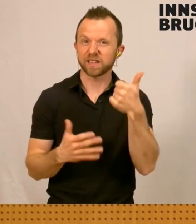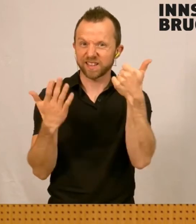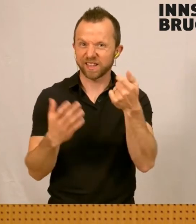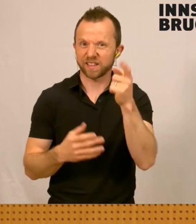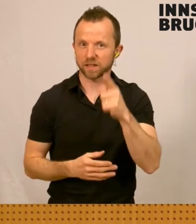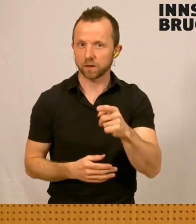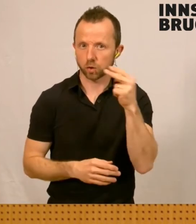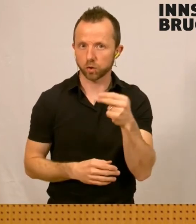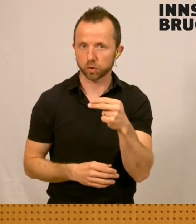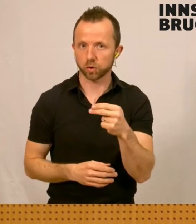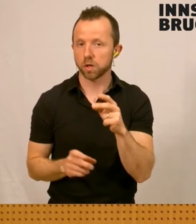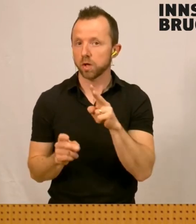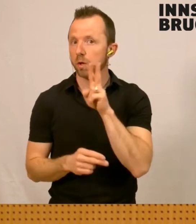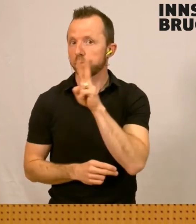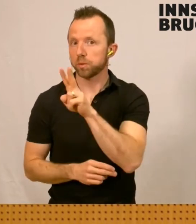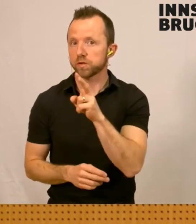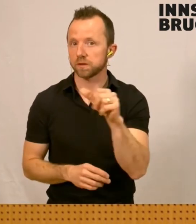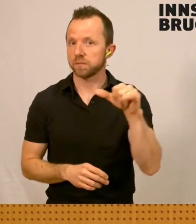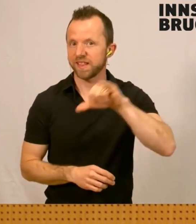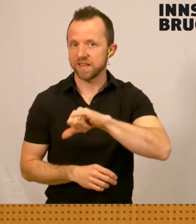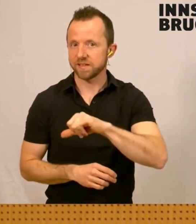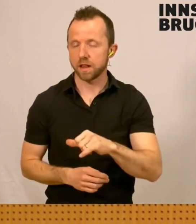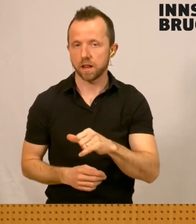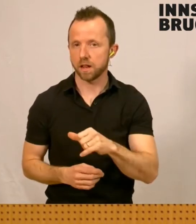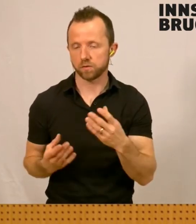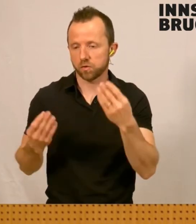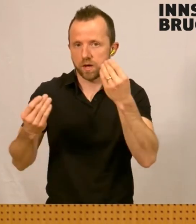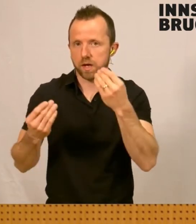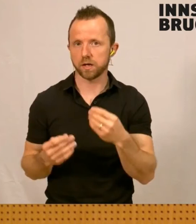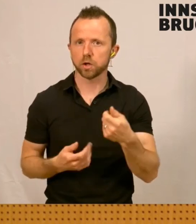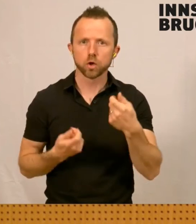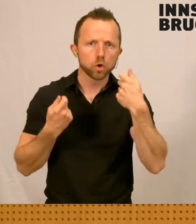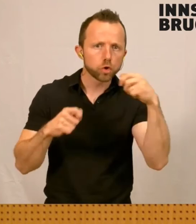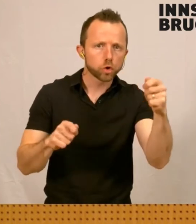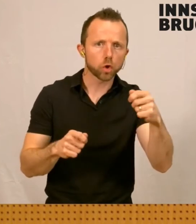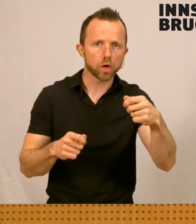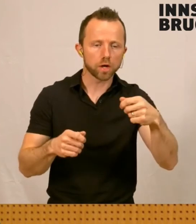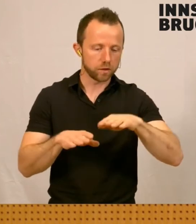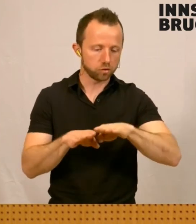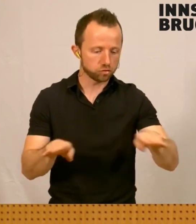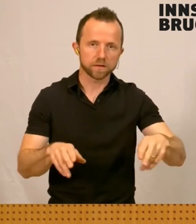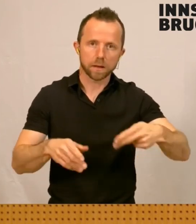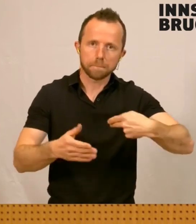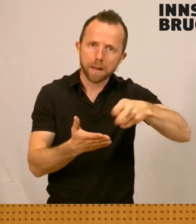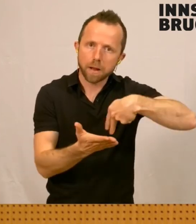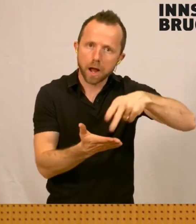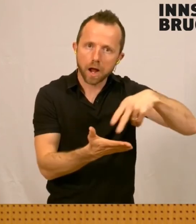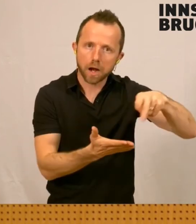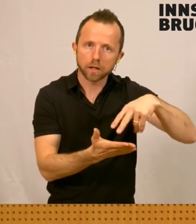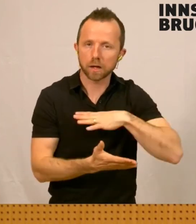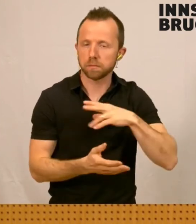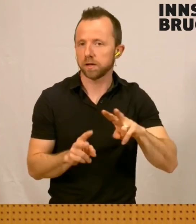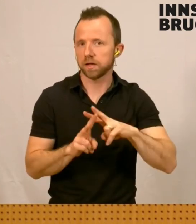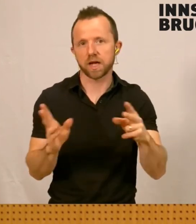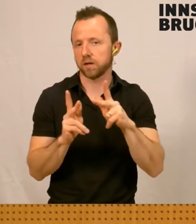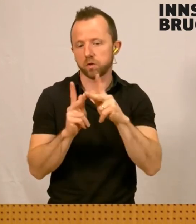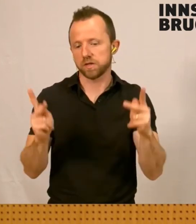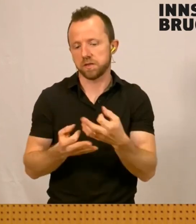keine versprochenen Straßenbahnführungen, teuer bemalten Asphalt am Marktplatz und kein schlüssiges